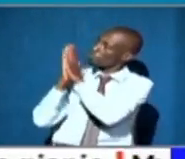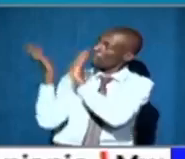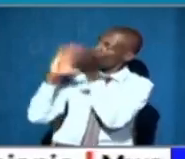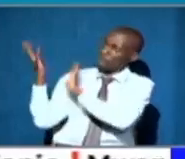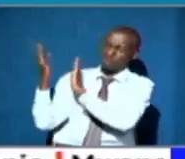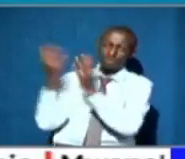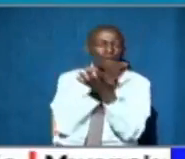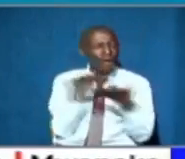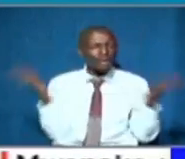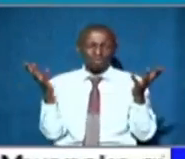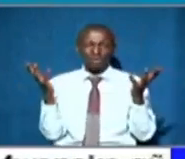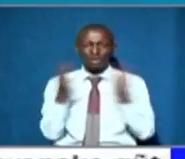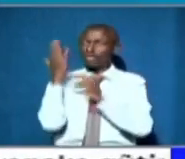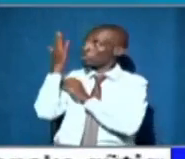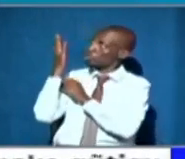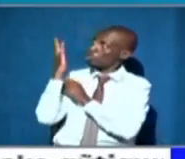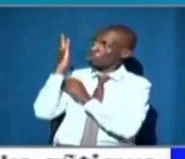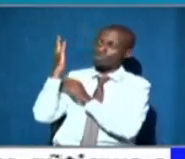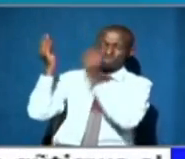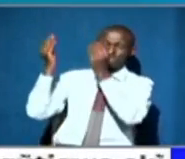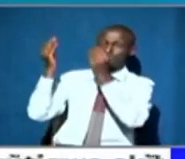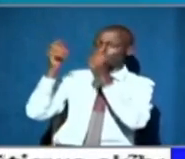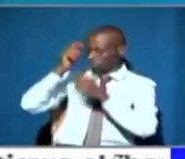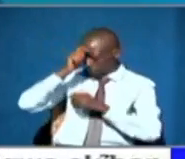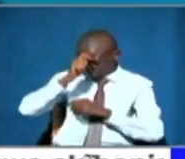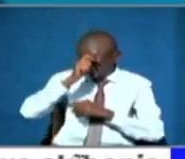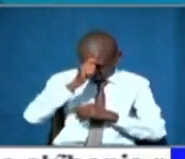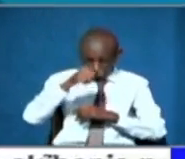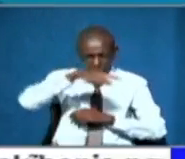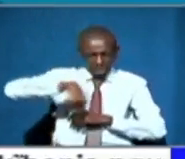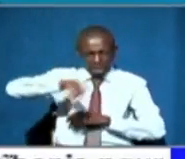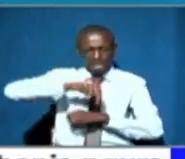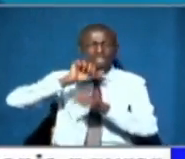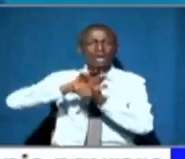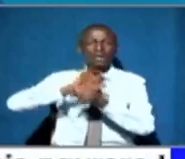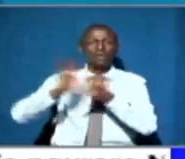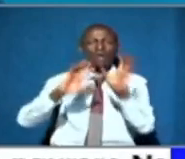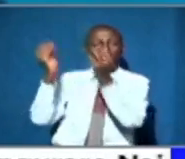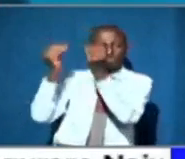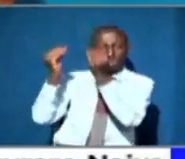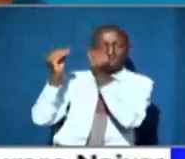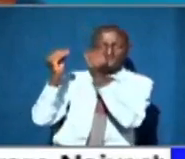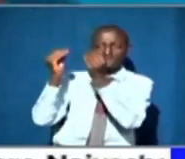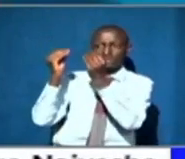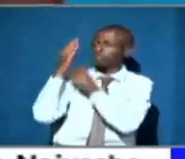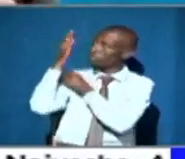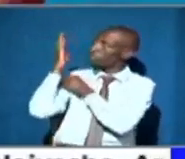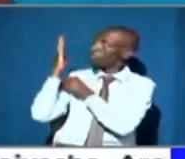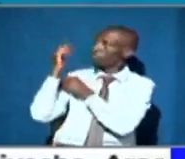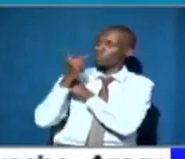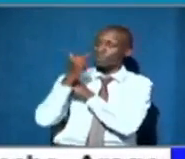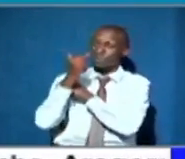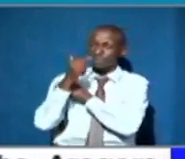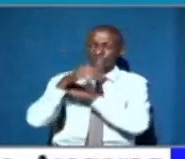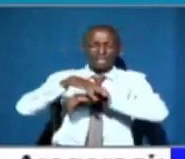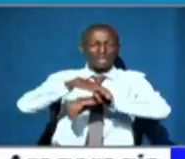ohothe hari uri na ithwe ngai ni akoragwo tuhete gitio kinene muno theini wa mafundithio maitu ithwe twireto theothe